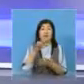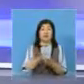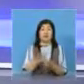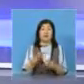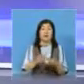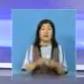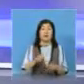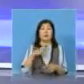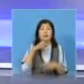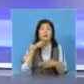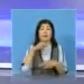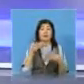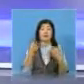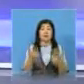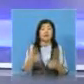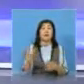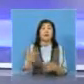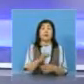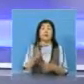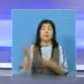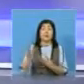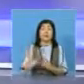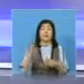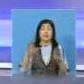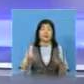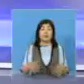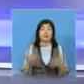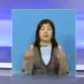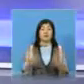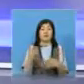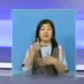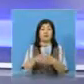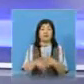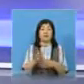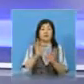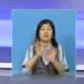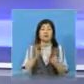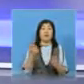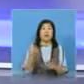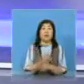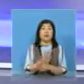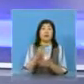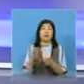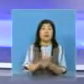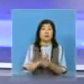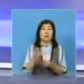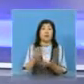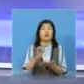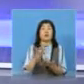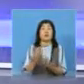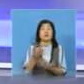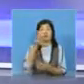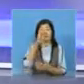был сделан особый акцент в послании президента. Сегодня в столице обсудили первые результаты стратегического документа главы